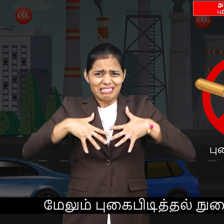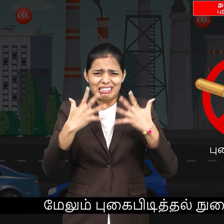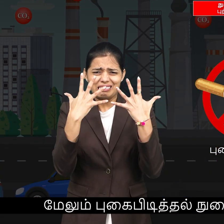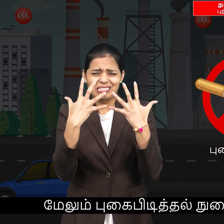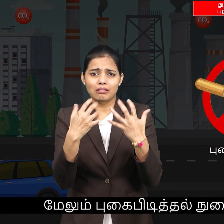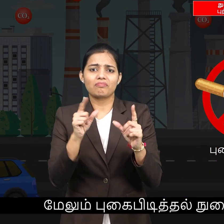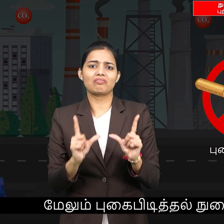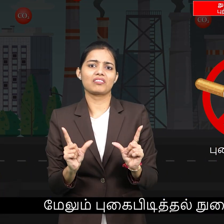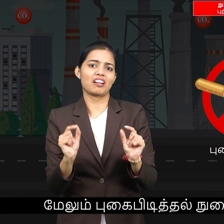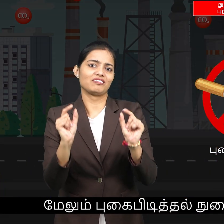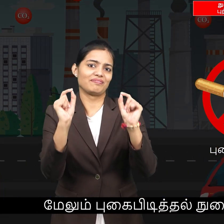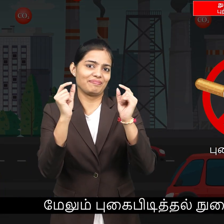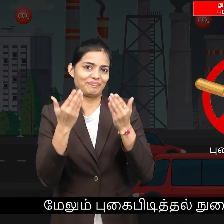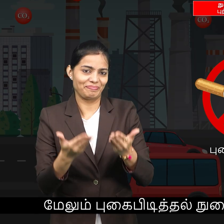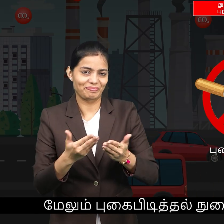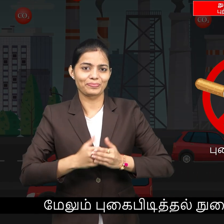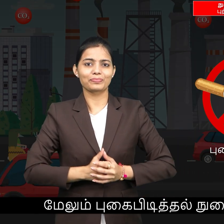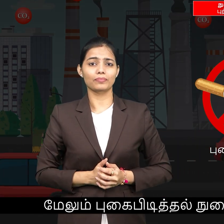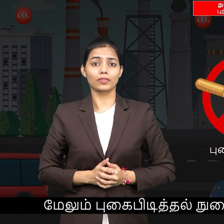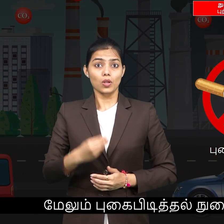நுரையீரல் புற்றுநோய்க்கு வழிவகுக்கும்.